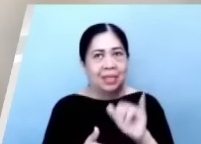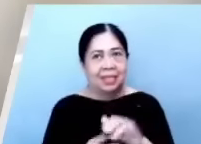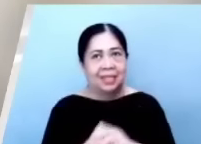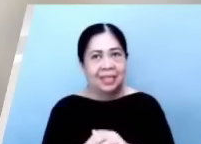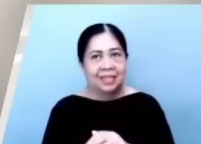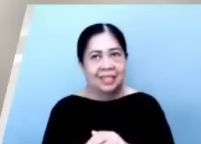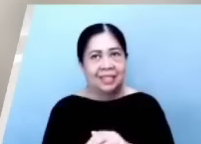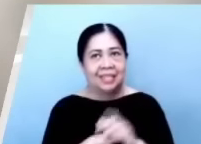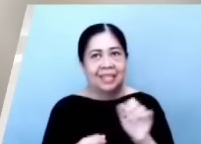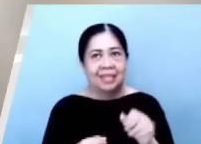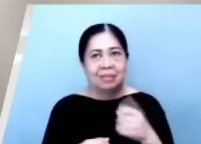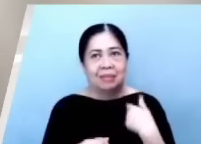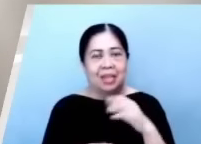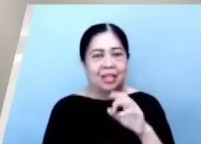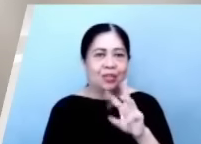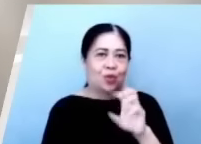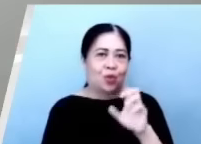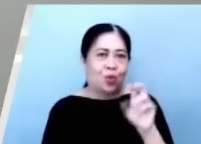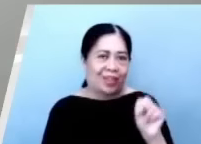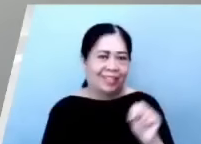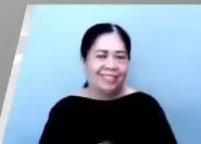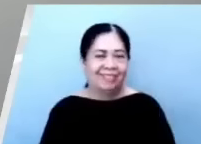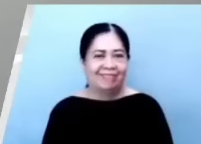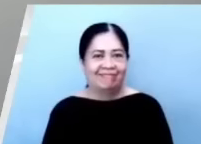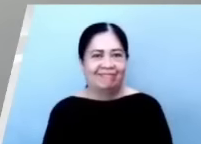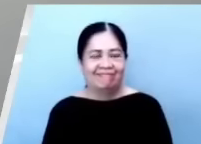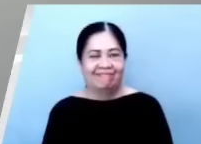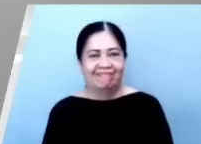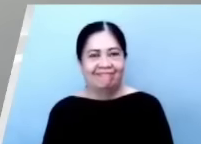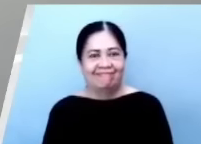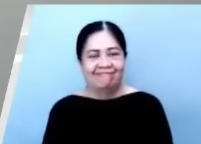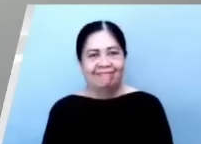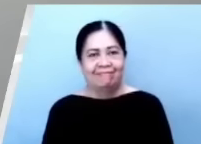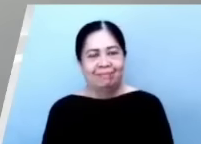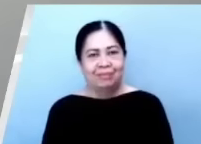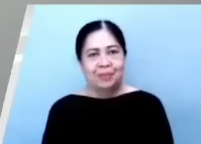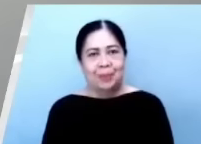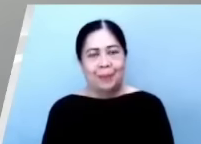Friend". Aubrey Carampel, nagbabalita para sa GMA Integrated News.